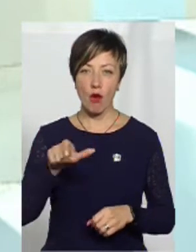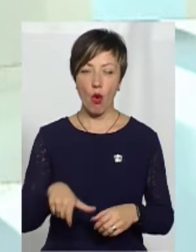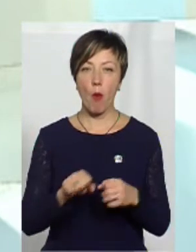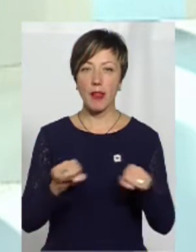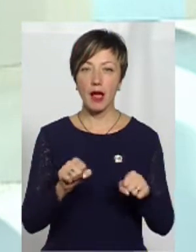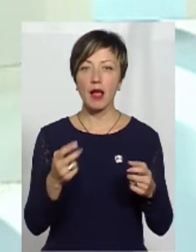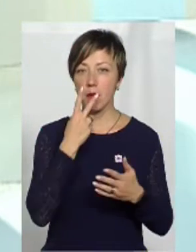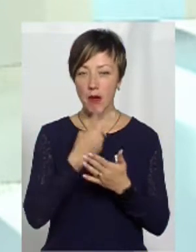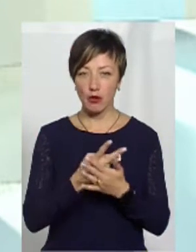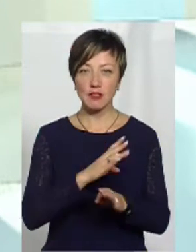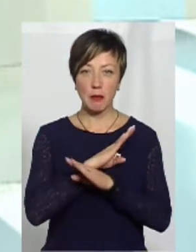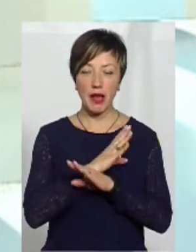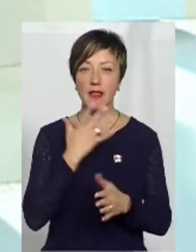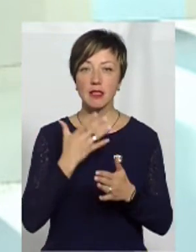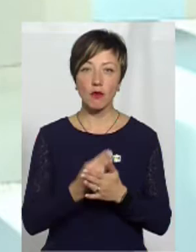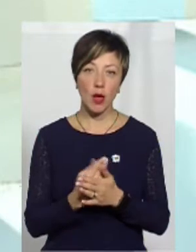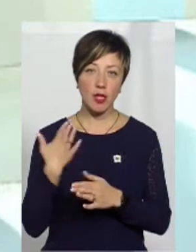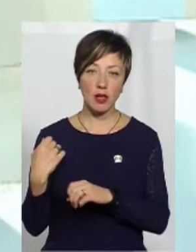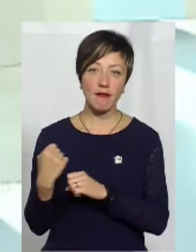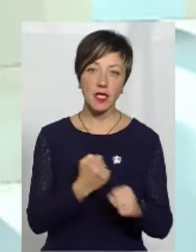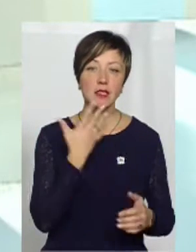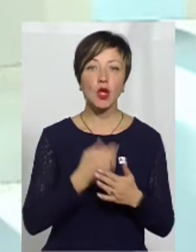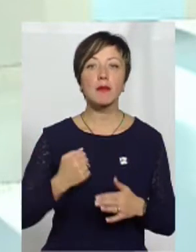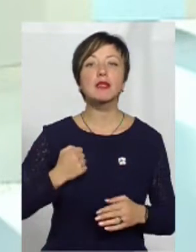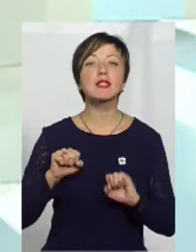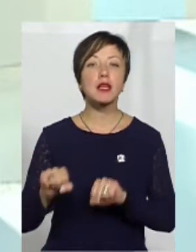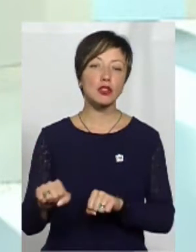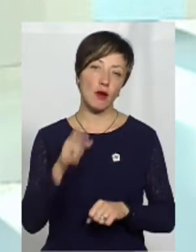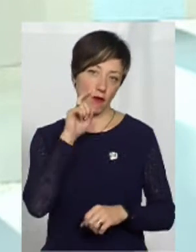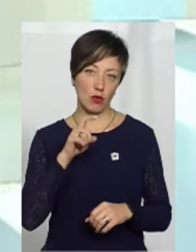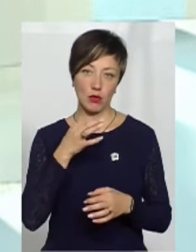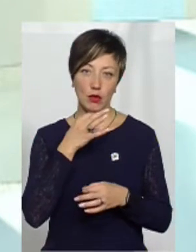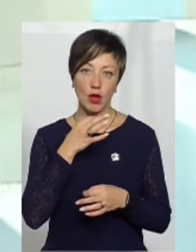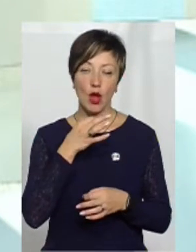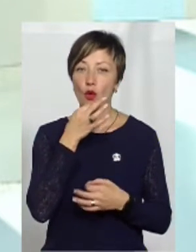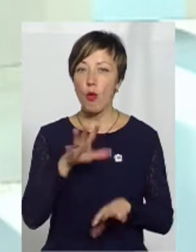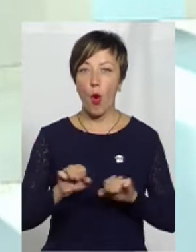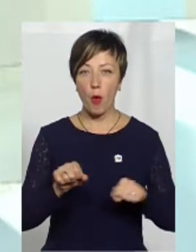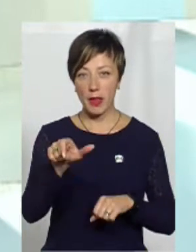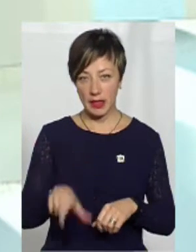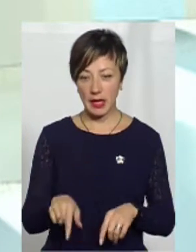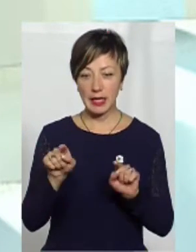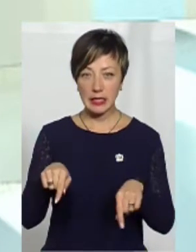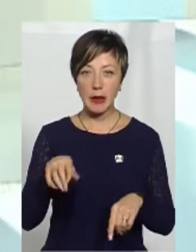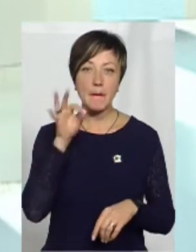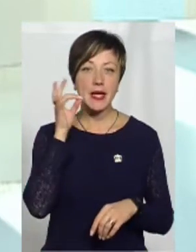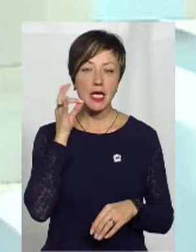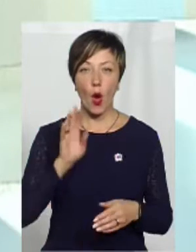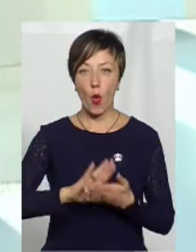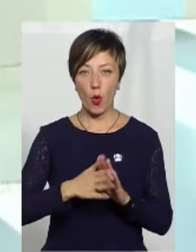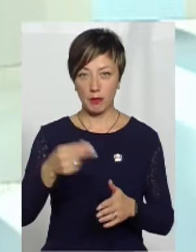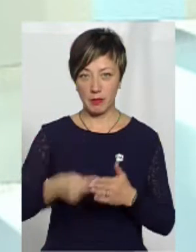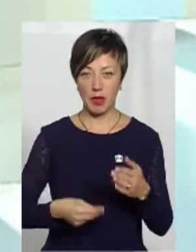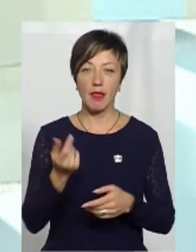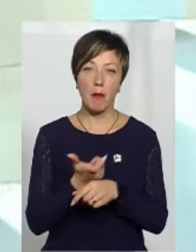бачив смерті, який на своїх плечах виніс своїх бійців і захищав. Любого командира було на ті Мінські угоди на підписання, і